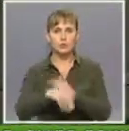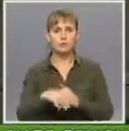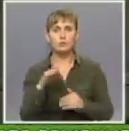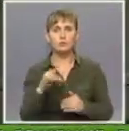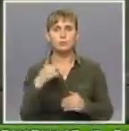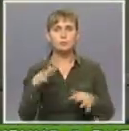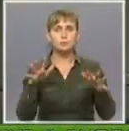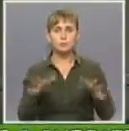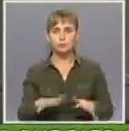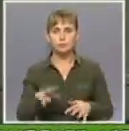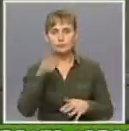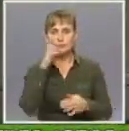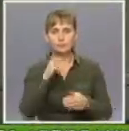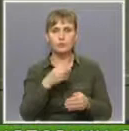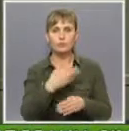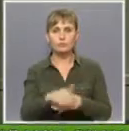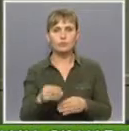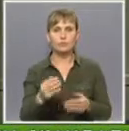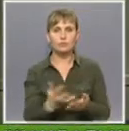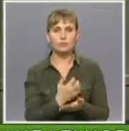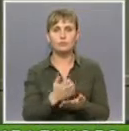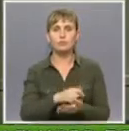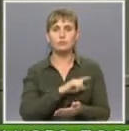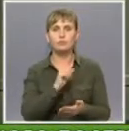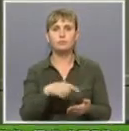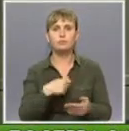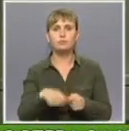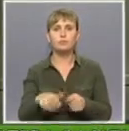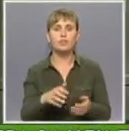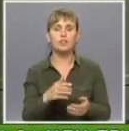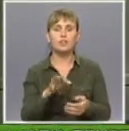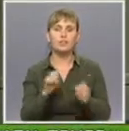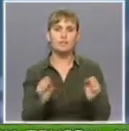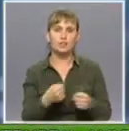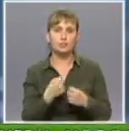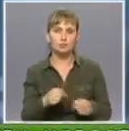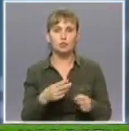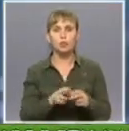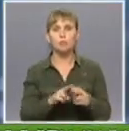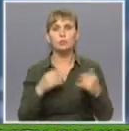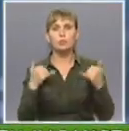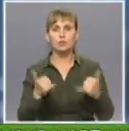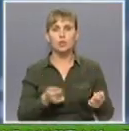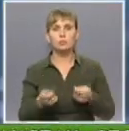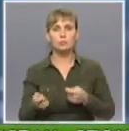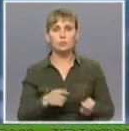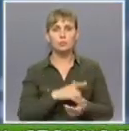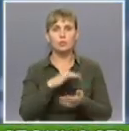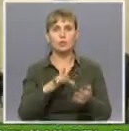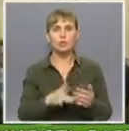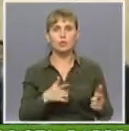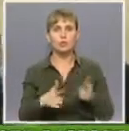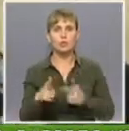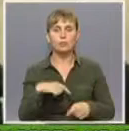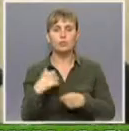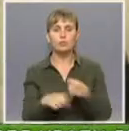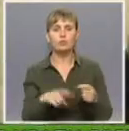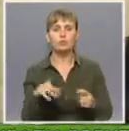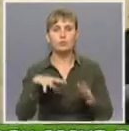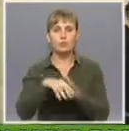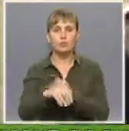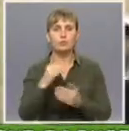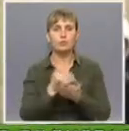одним местным бюджетом такой масштабный проект профинансировать будет очень сложно. Поэтому сейчас администрация мегаполиса готовит материалы, чтобы